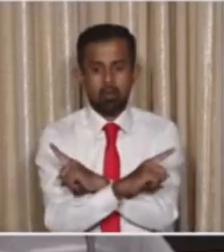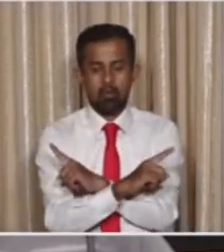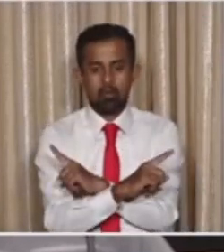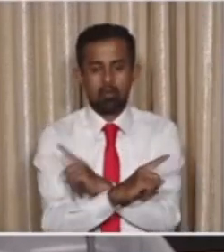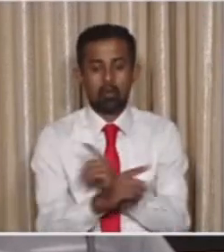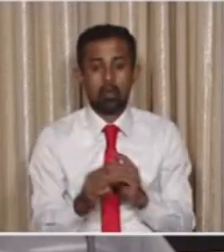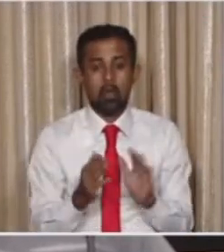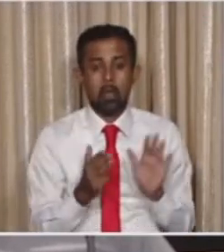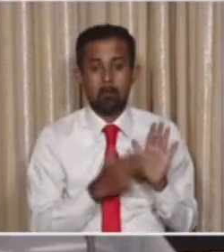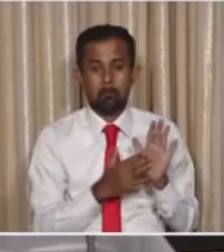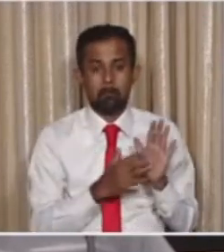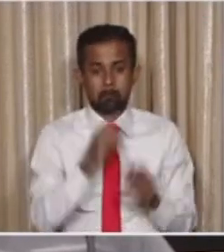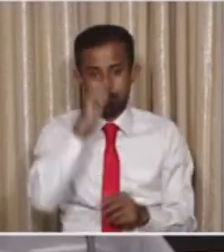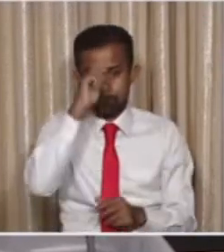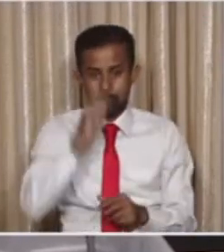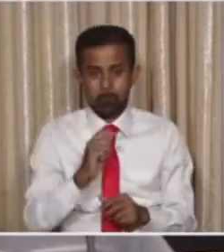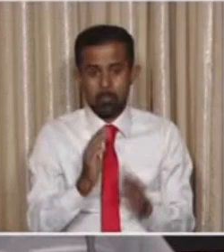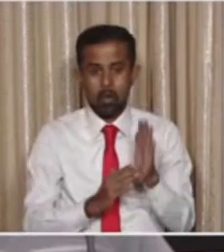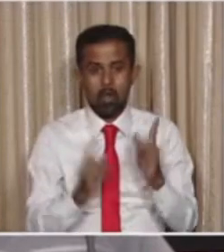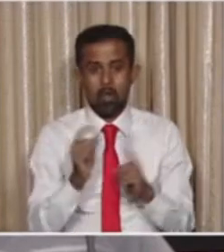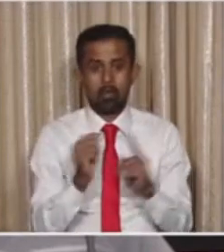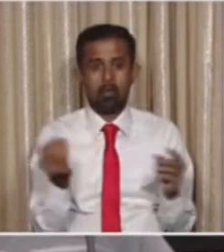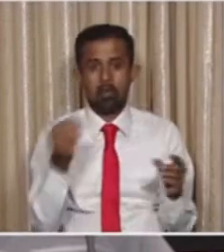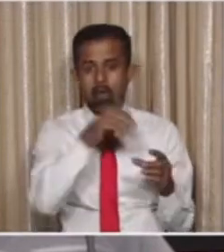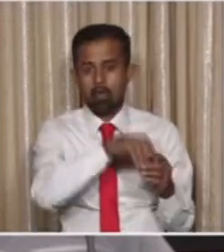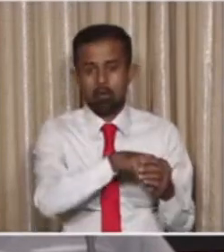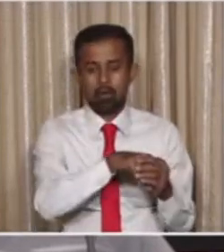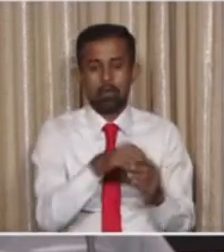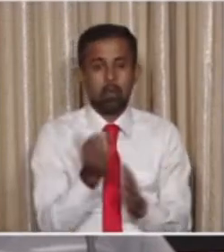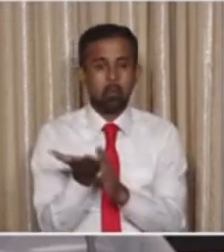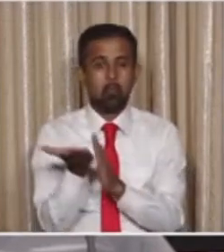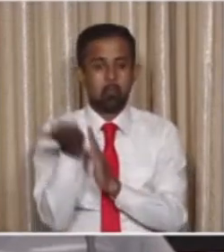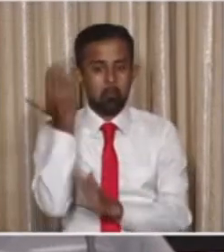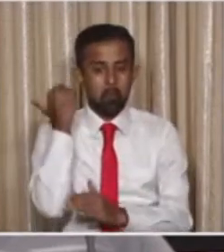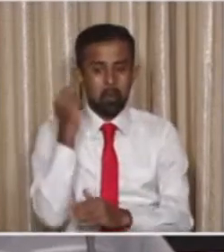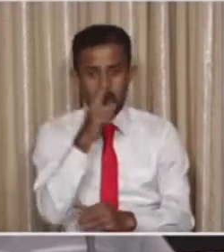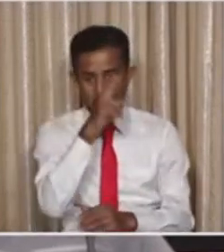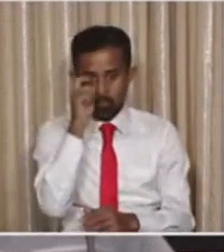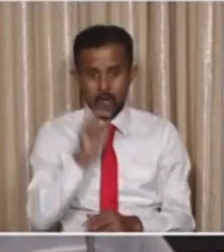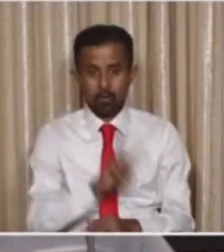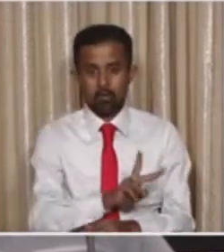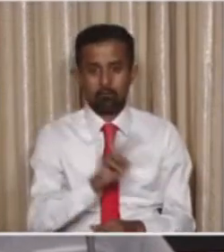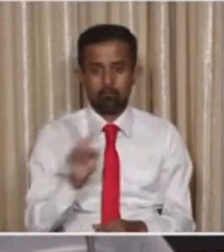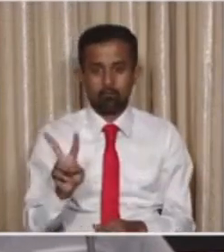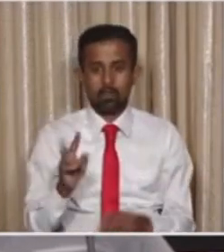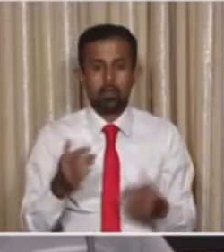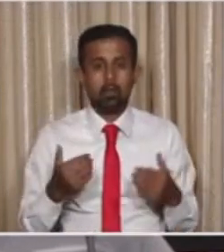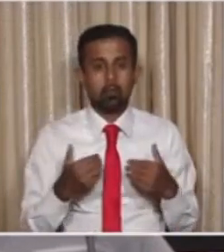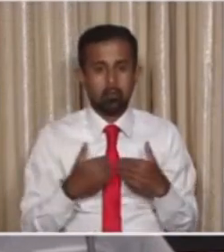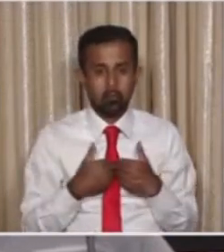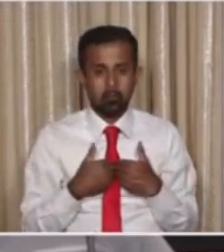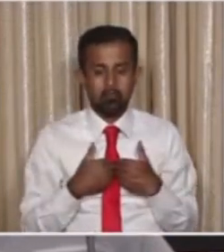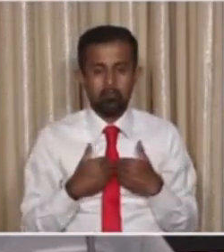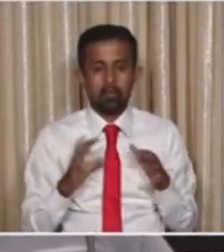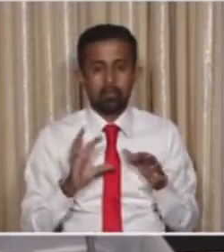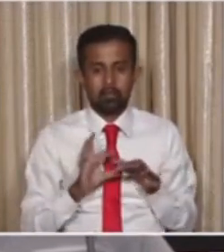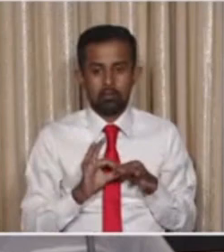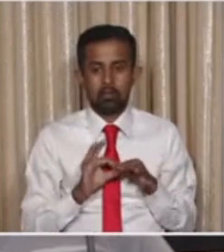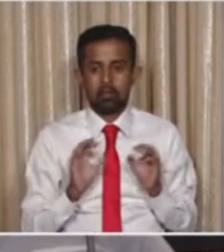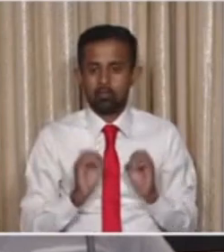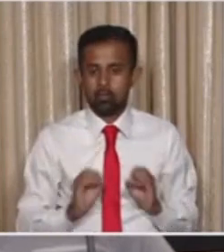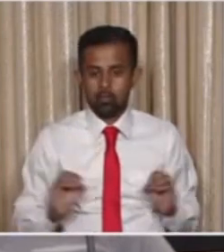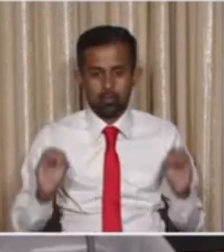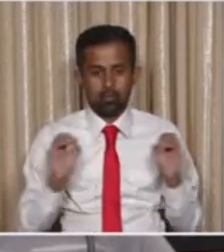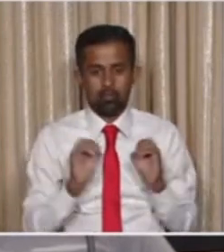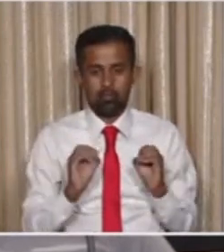ගරු මොහන්සිල් ඇමතුමා තමයි ඇමතිවරයා බවට පත් වෙන්නේ. ඉන්සාව පෞගිය මාස 22කම මම මේකට කිසිම සම්බන්ධයක් නැහැ.